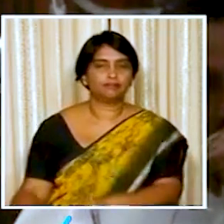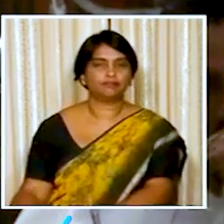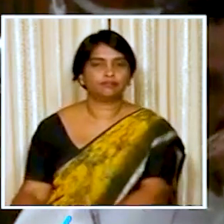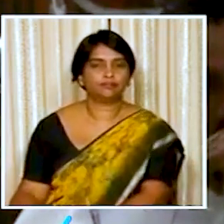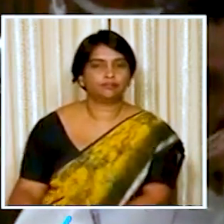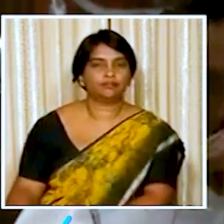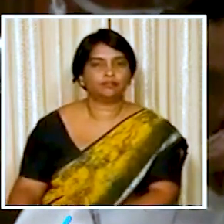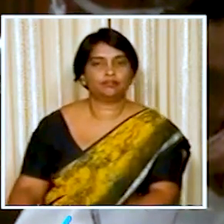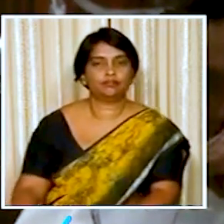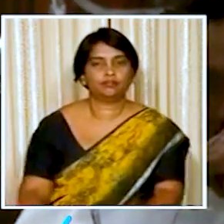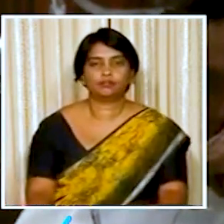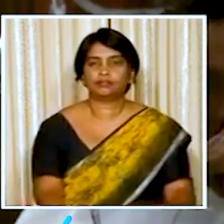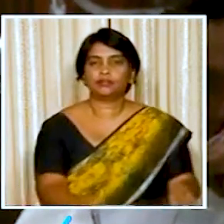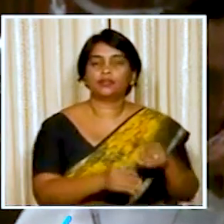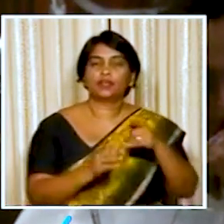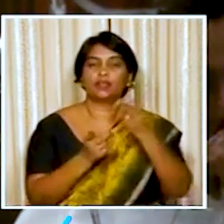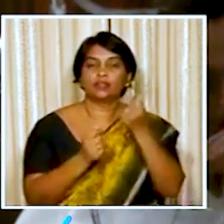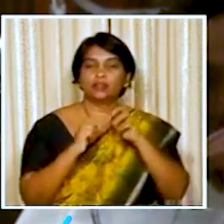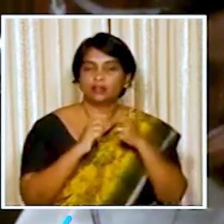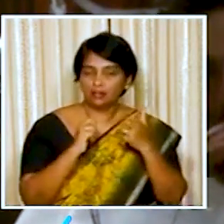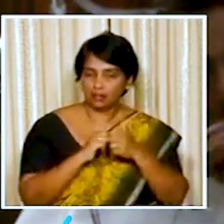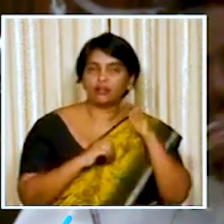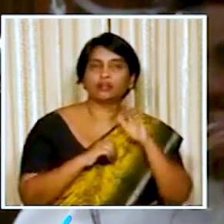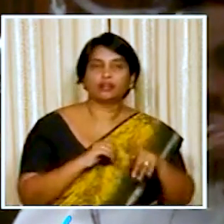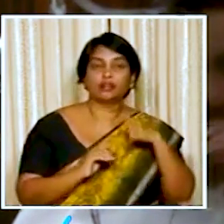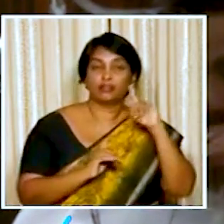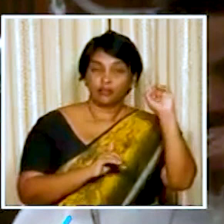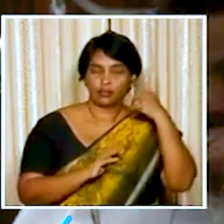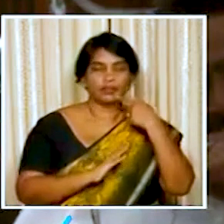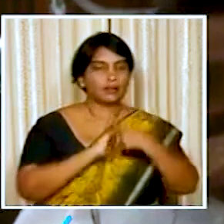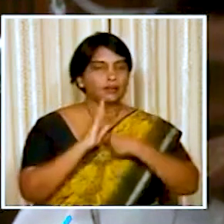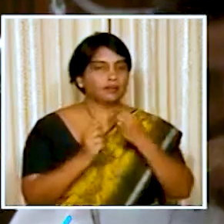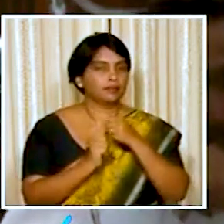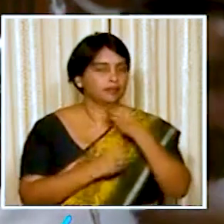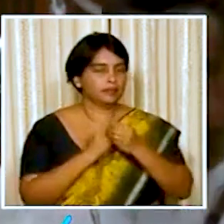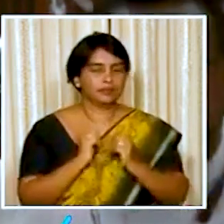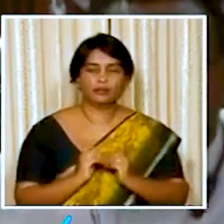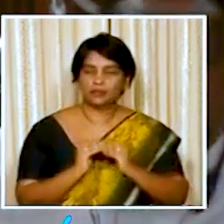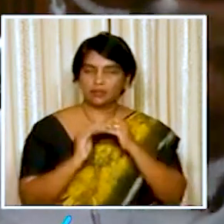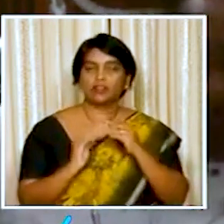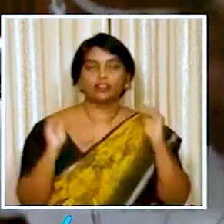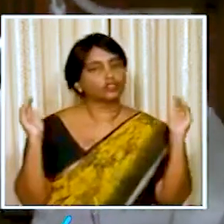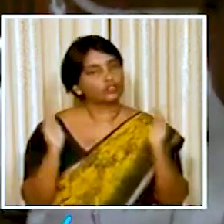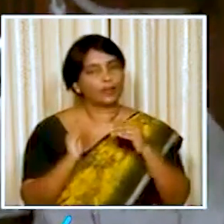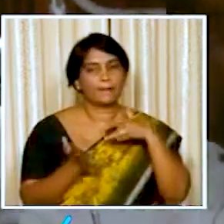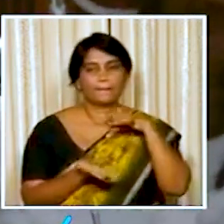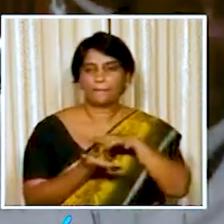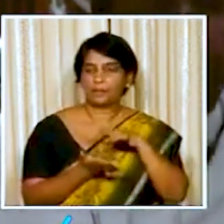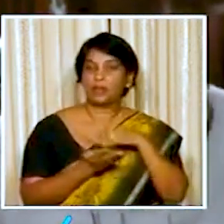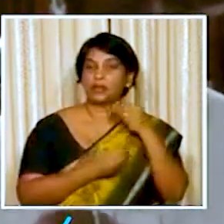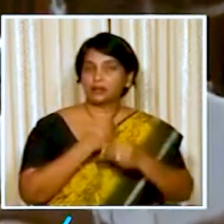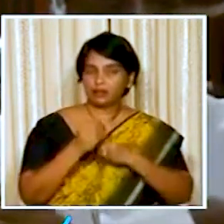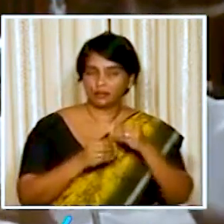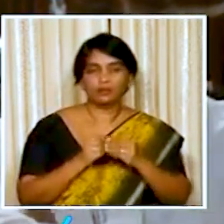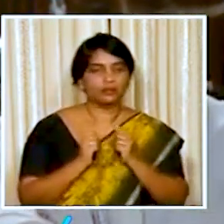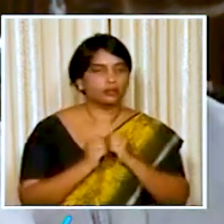යුතුව තිබුණු දේවල් මේ ආර්ථික අර්බුදයේ හමුවේ. පළමුවෙන්ම මේ රටේ ව්‍යවසායකත්වයේ දිරිගැන්වීම. මේ රටේ කුඩා හා මධ්‍යම පරිමාණ ව්‍යාපාරිකයා